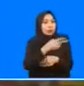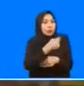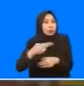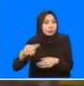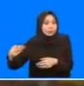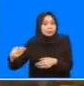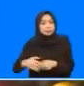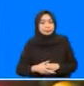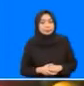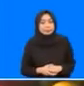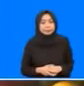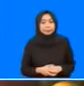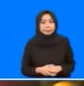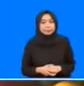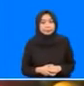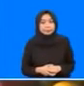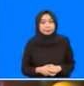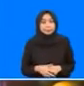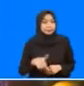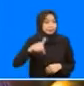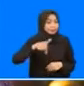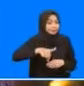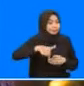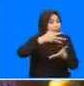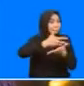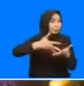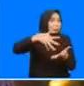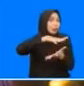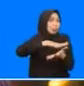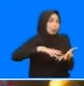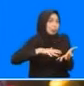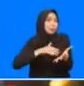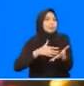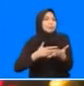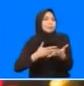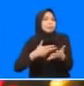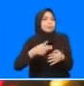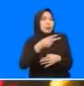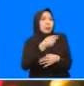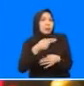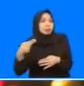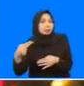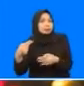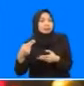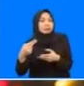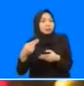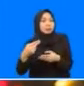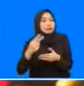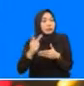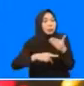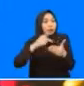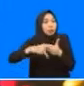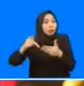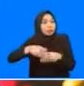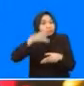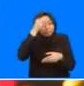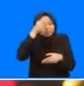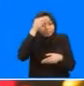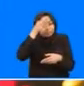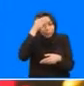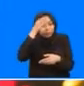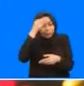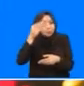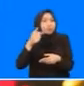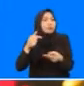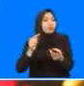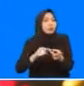Indonesia. Kurikulum ini mengedepankan pembelajaran berbasis proyek dan memerdekakan guru dalam